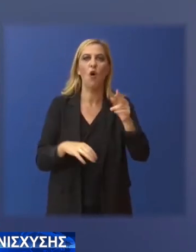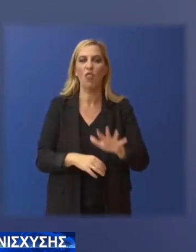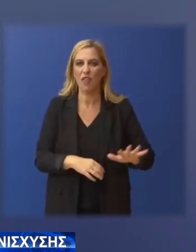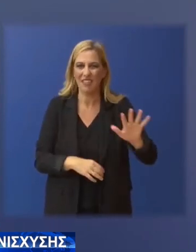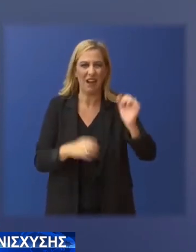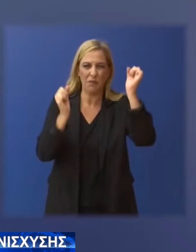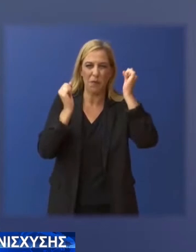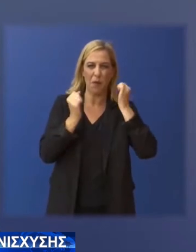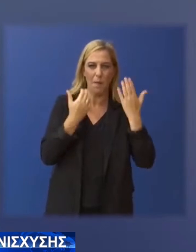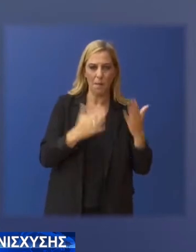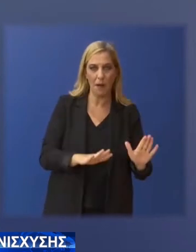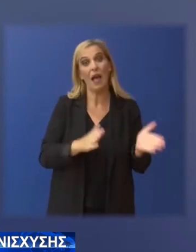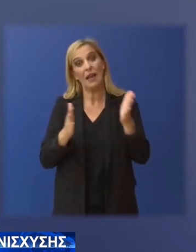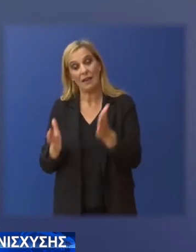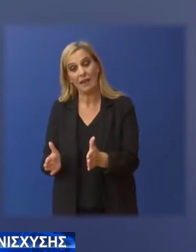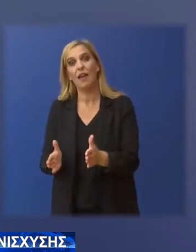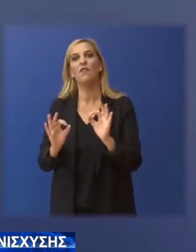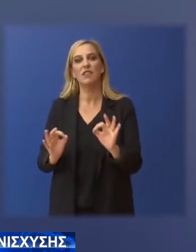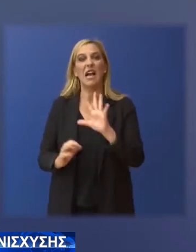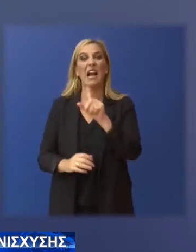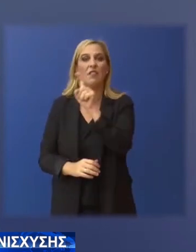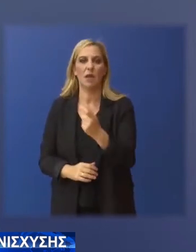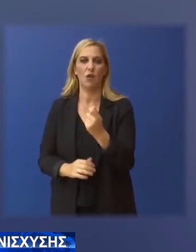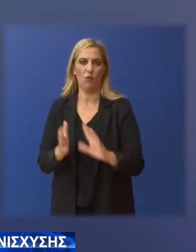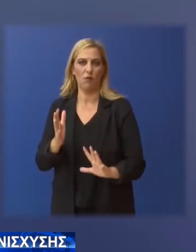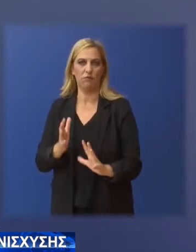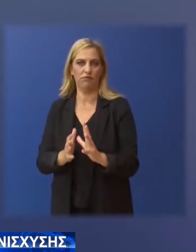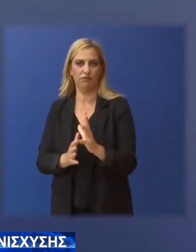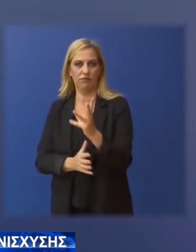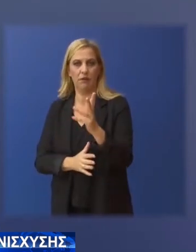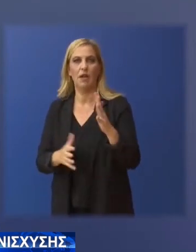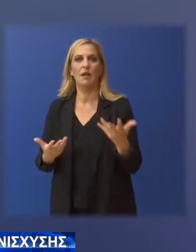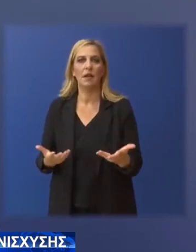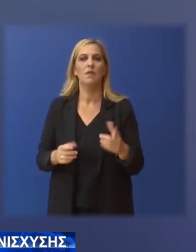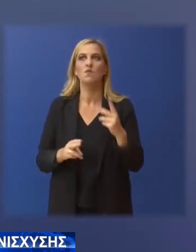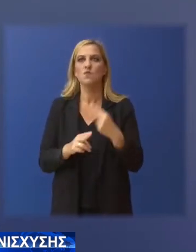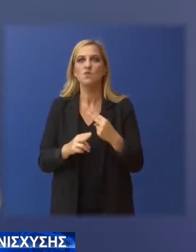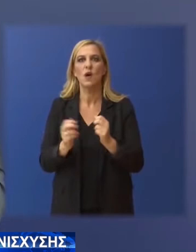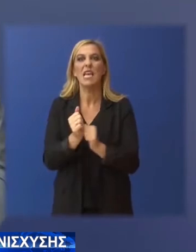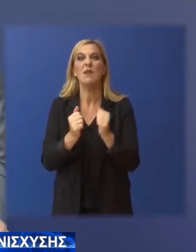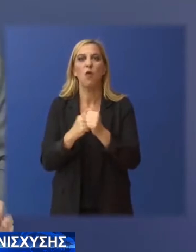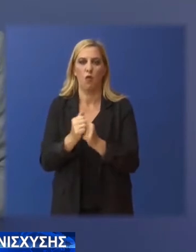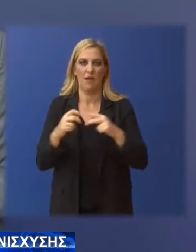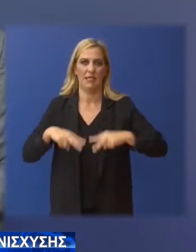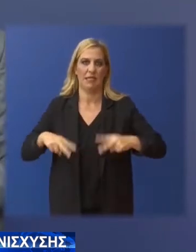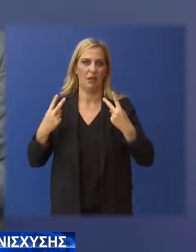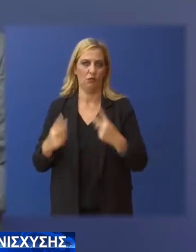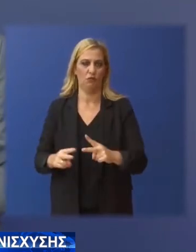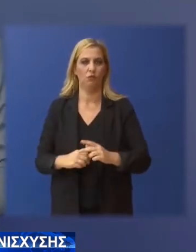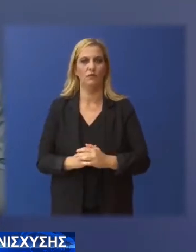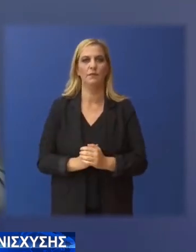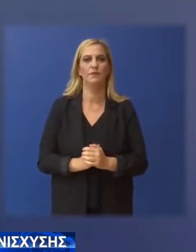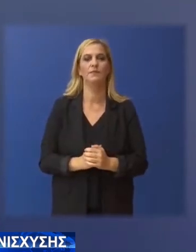ακραία φαινόμενα, όσο και τη βελτίωση της οικονομίας, της καθημερινότητας των πολιτών και των κρίσιμων υποδομών του κράτους.